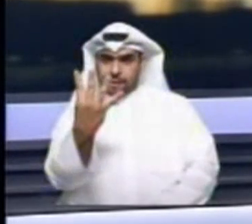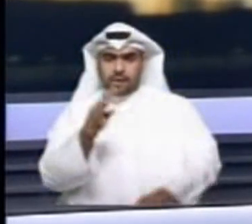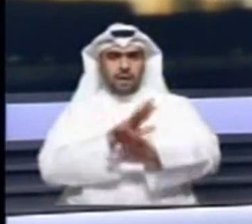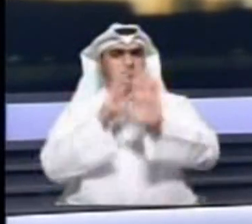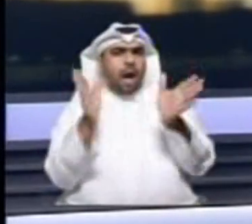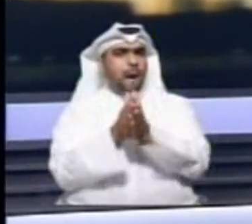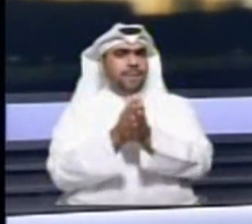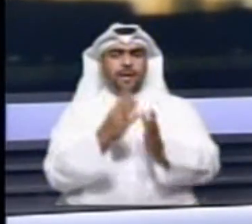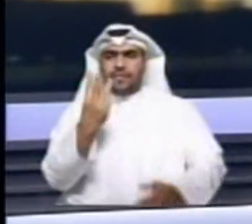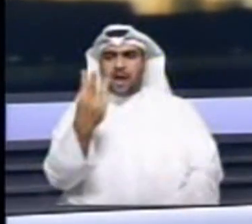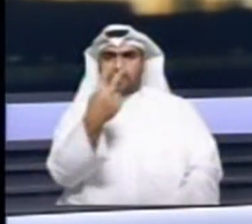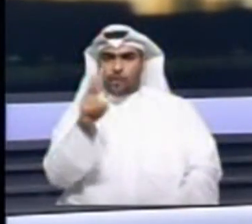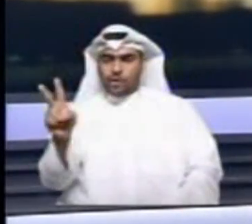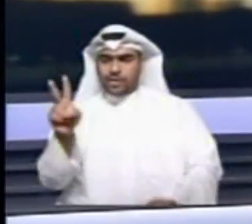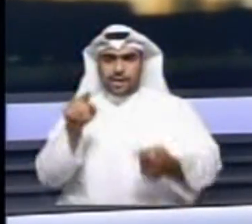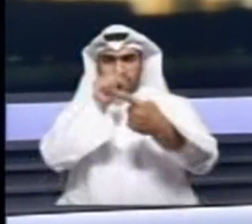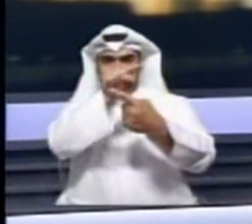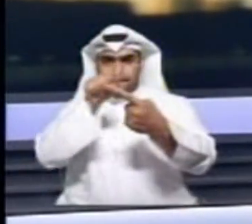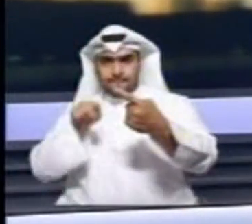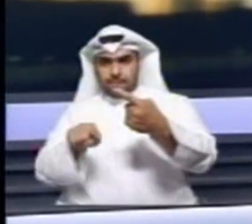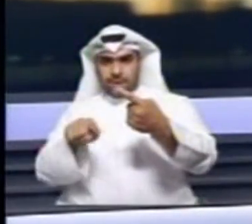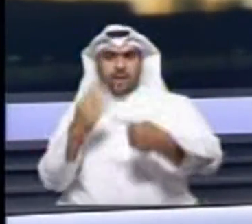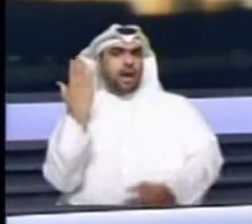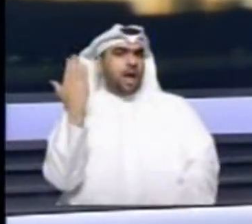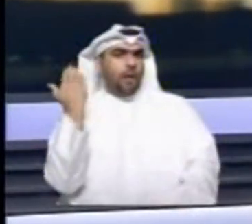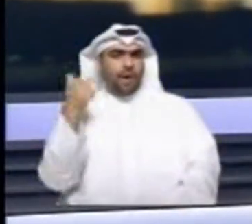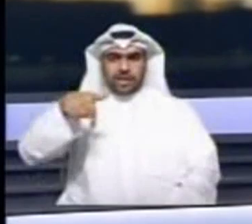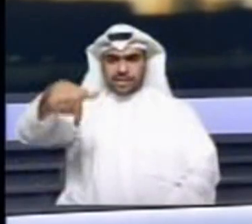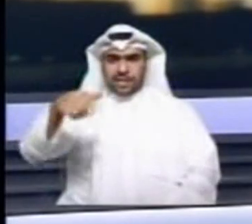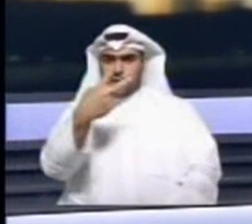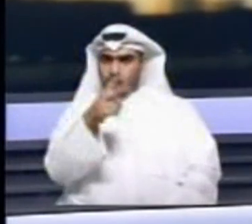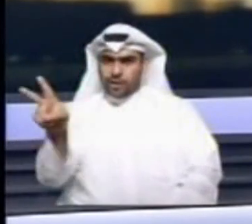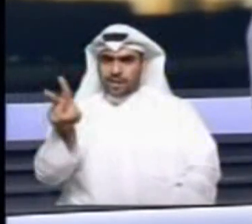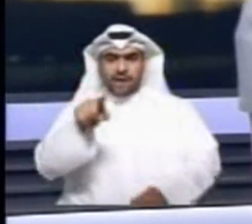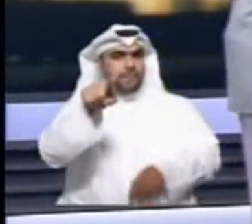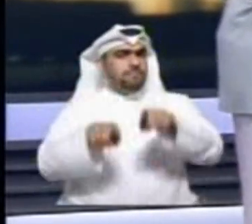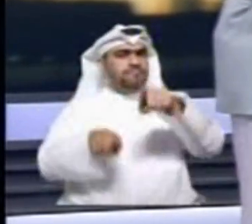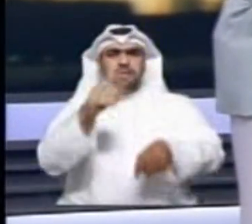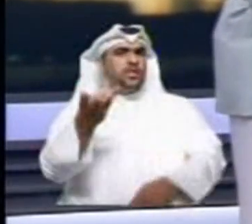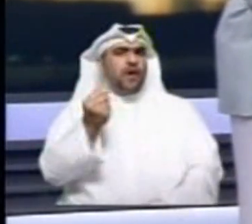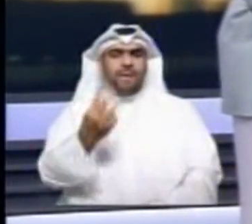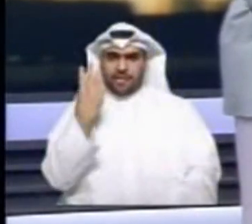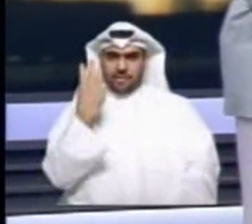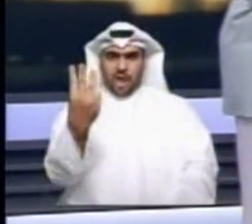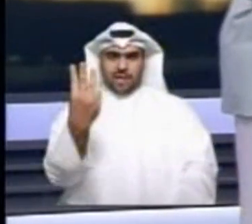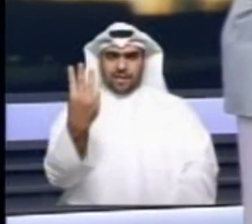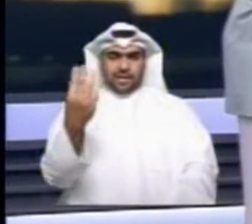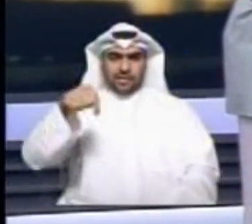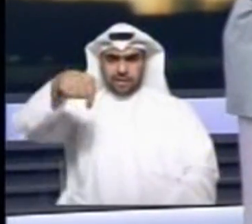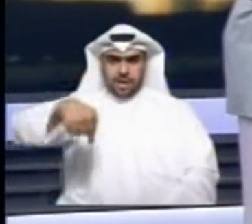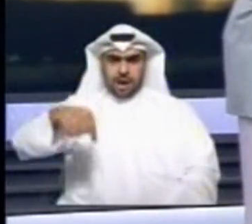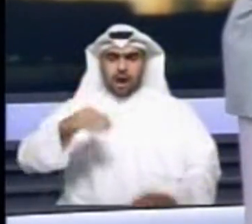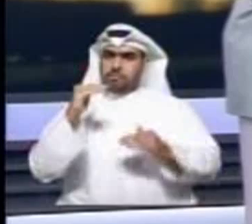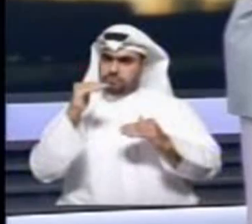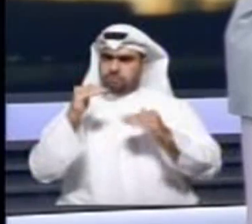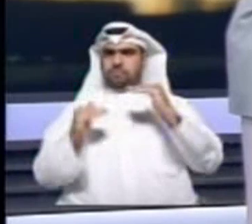23.7 مقارنة مع المعدل العام اللي هو 26، ثلاث درجات فرق. نعم. وبالنسبة لعشر سنوات الماضية راح نشوف أنه أخفض أثناء